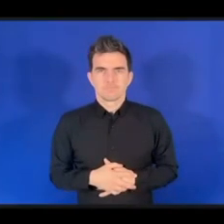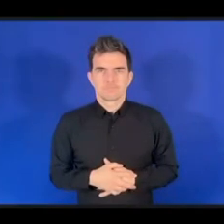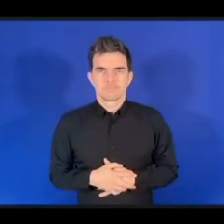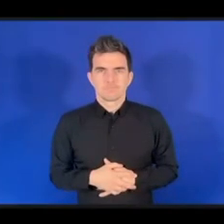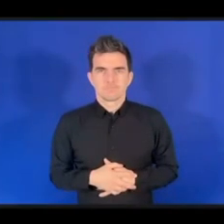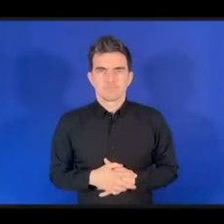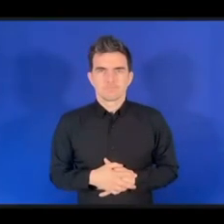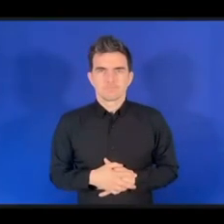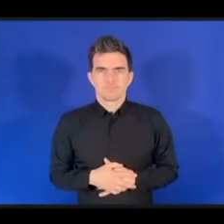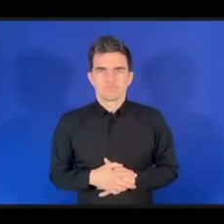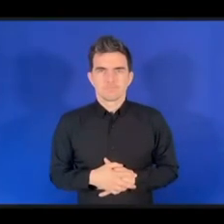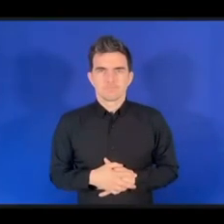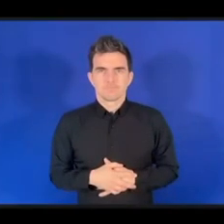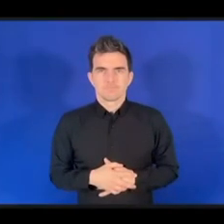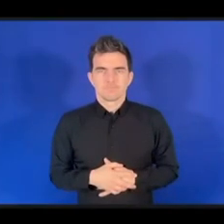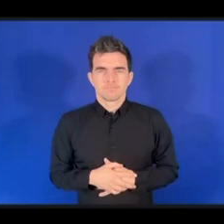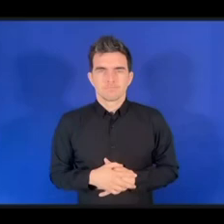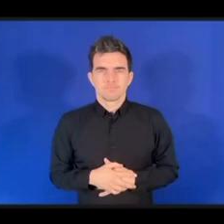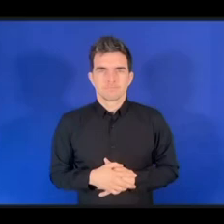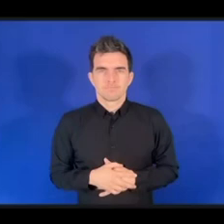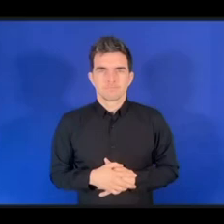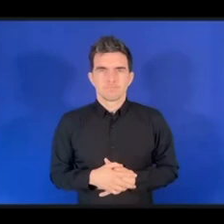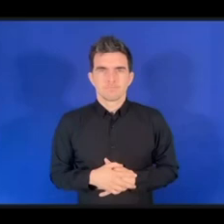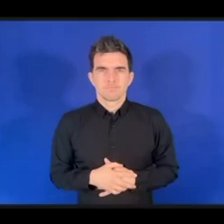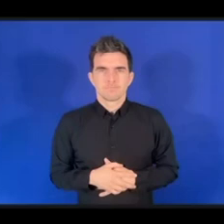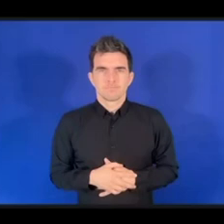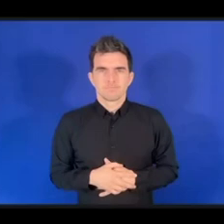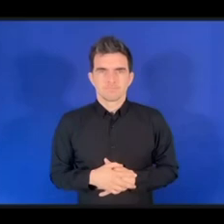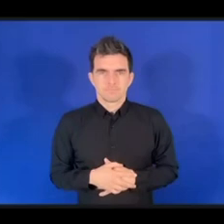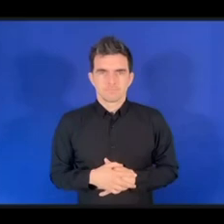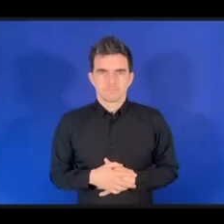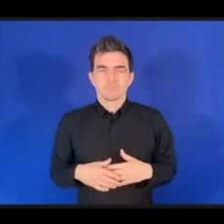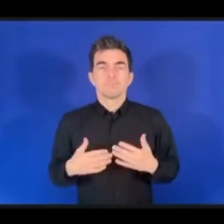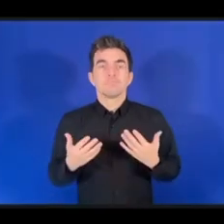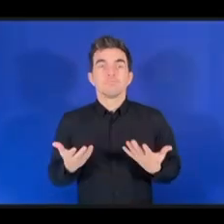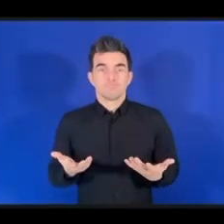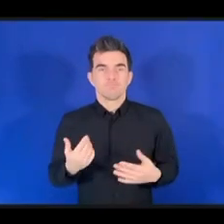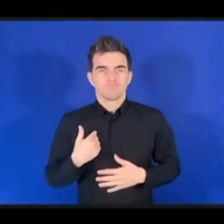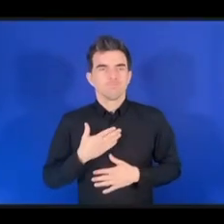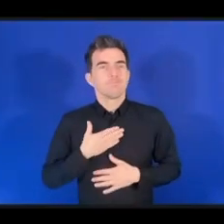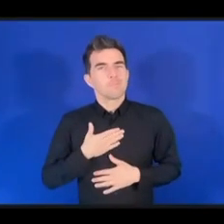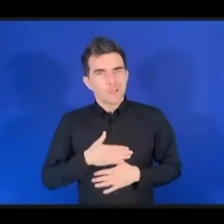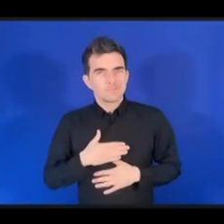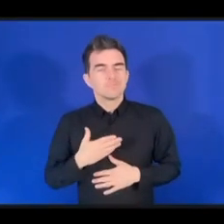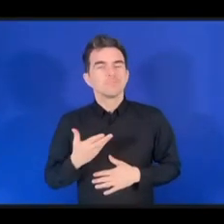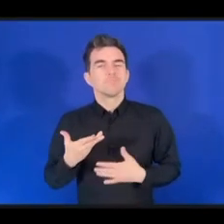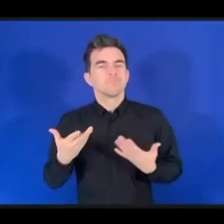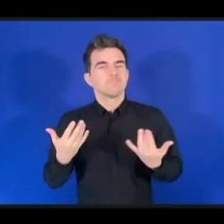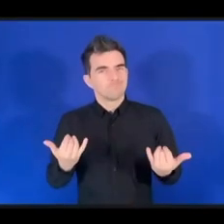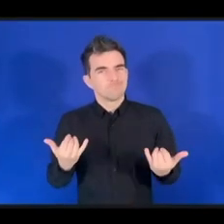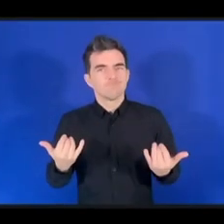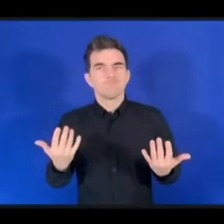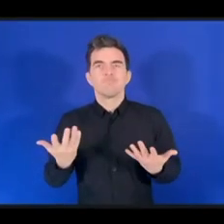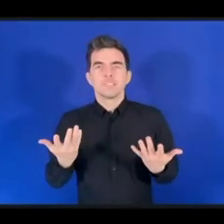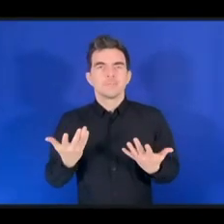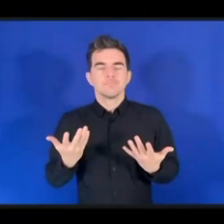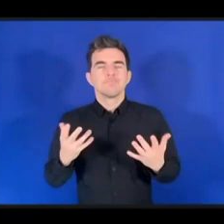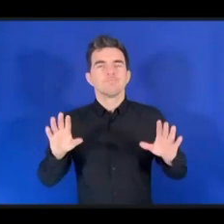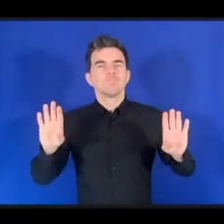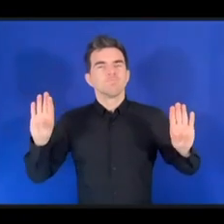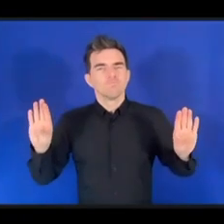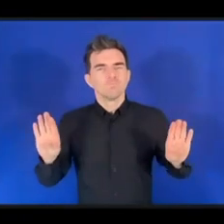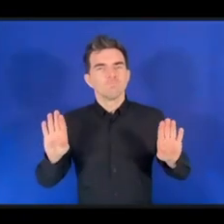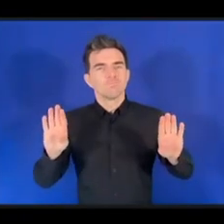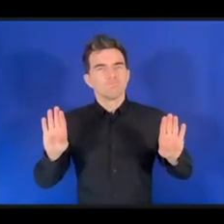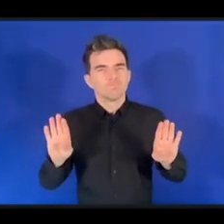kyomizou nous voudrions maintenant inviter les représentants multi